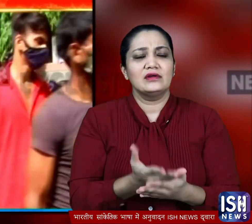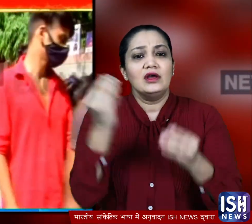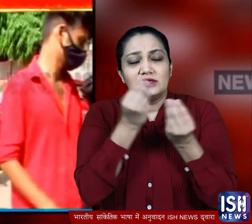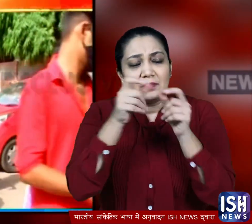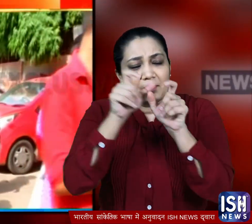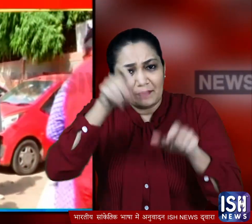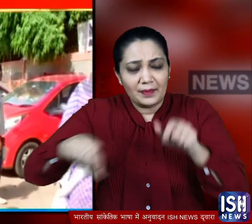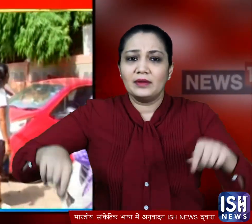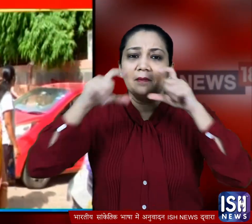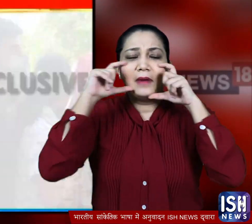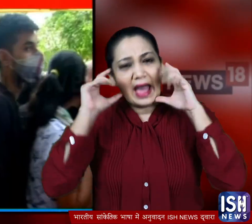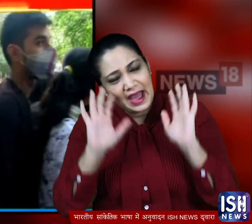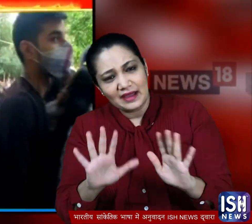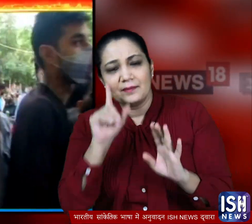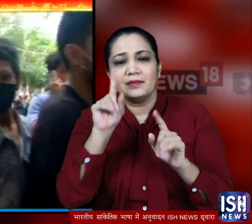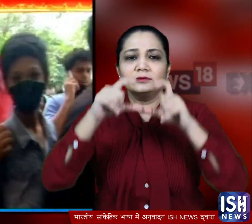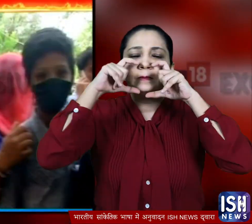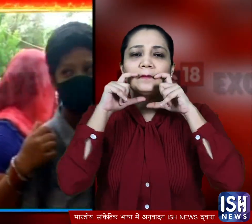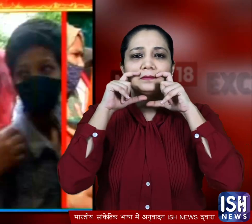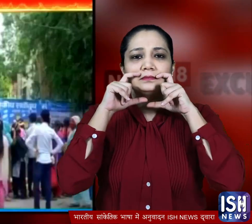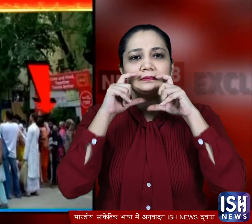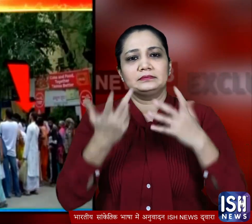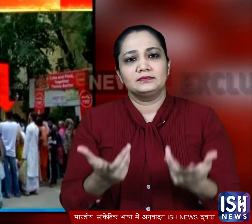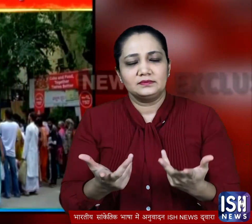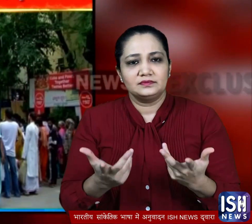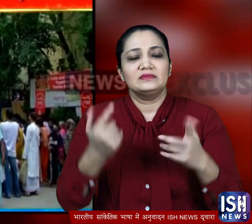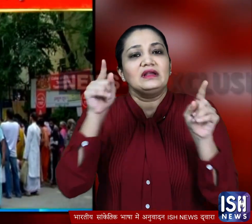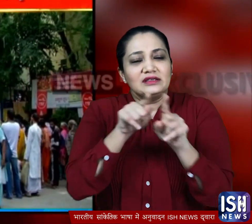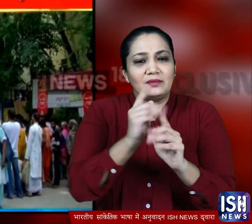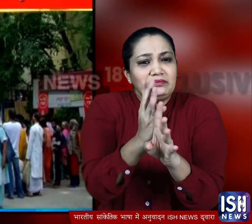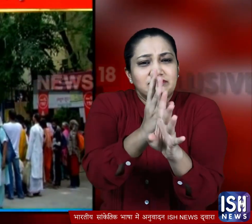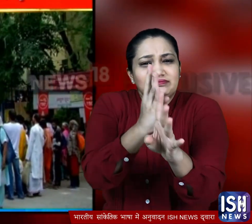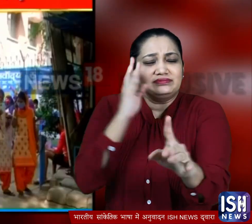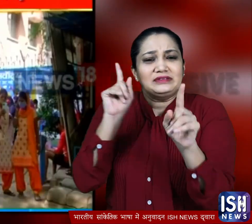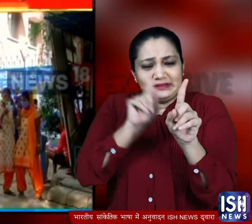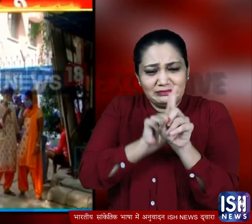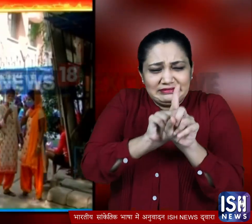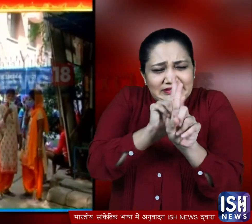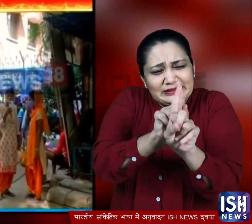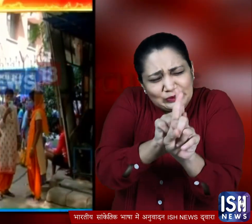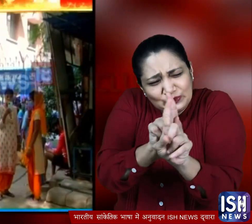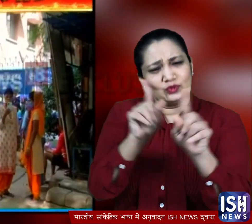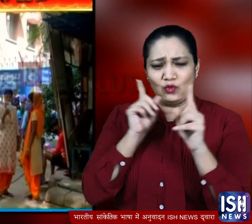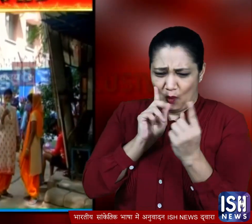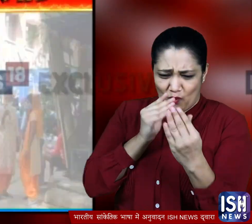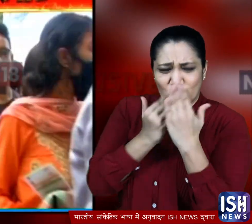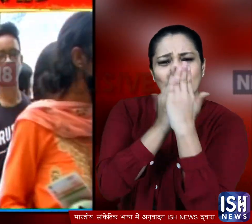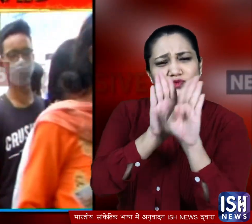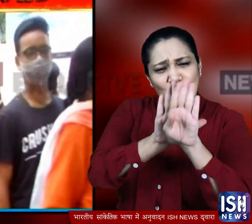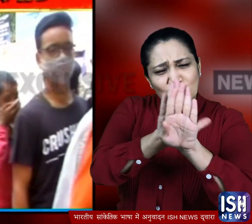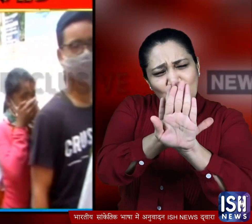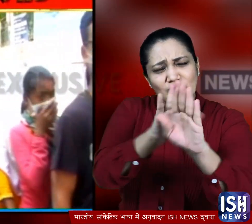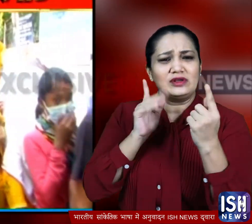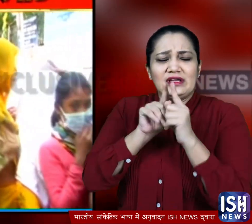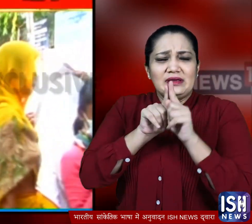लोग ऐसे थे जिन्होंने मास्क पहना लेकिन उनकी नाक खुली रह गई। ये हालत तब थी जब लाइन में लगे लोग एक दूसरे से चिपक कर खड़े दिखे, मानो